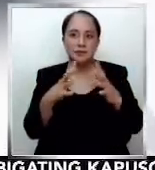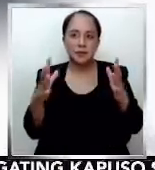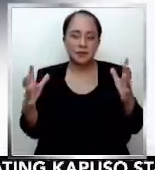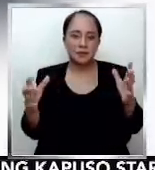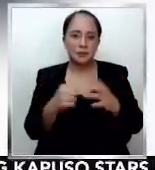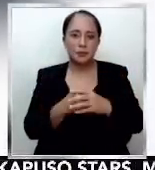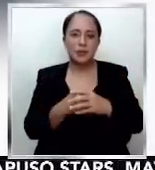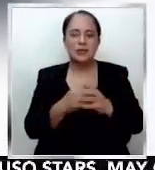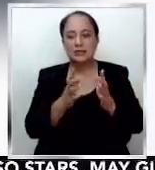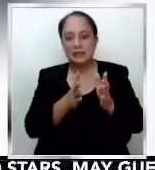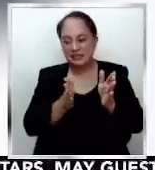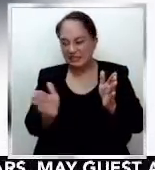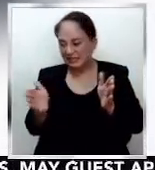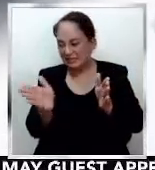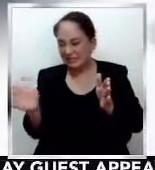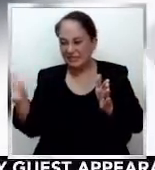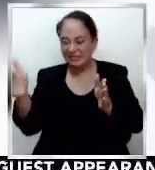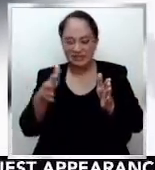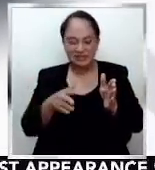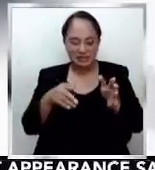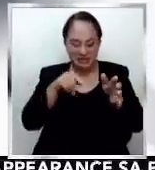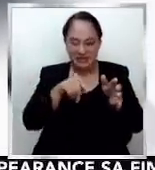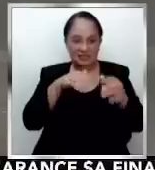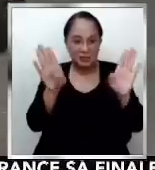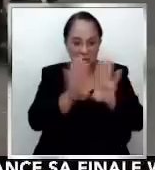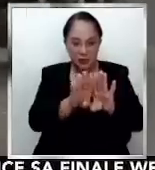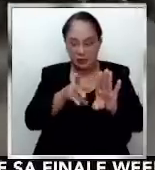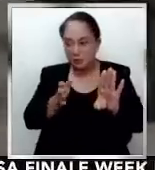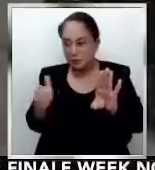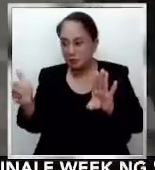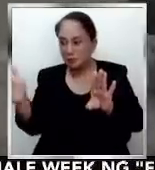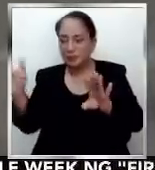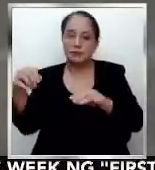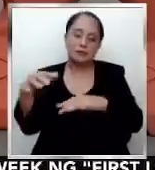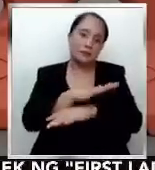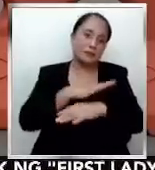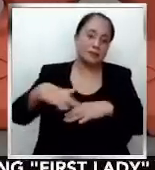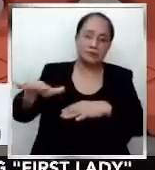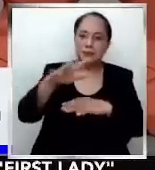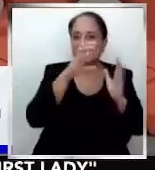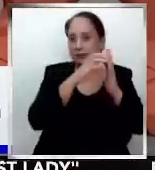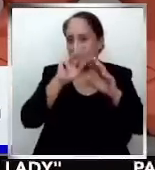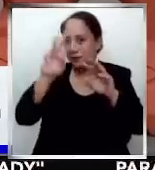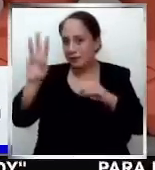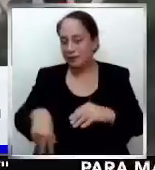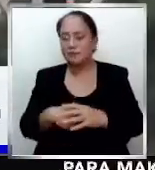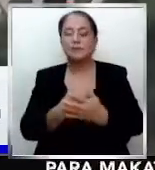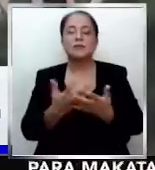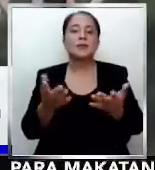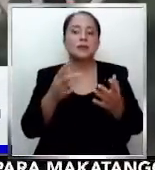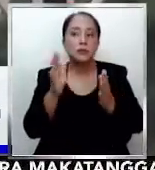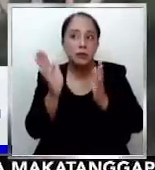ang rerouting scheme natin and it will affect the entire Metro Manila. Sinusubukan pang kunin ng GMA News ang panig ng ibang lokal na